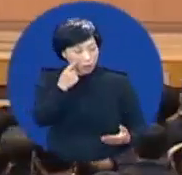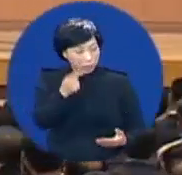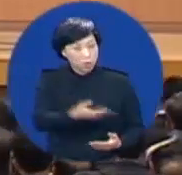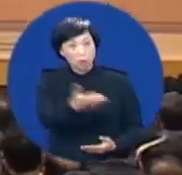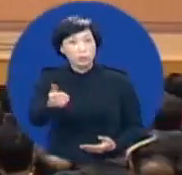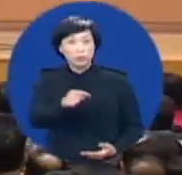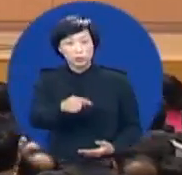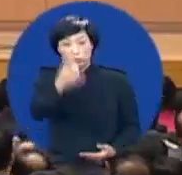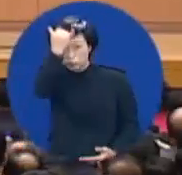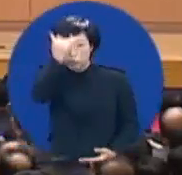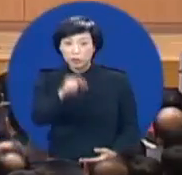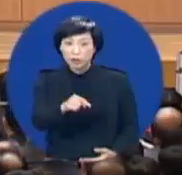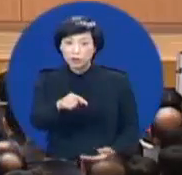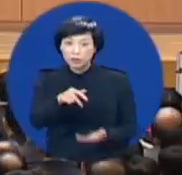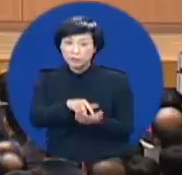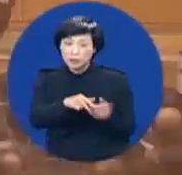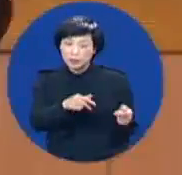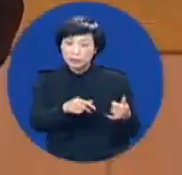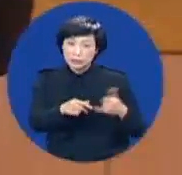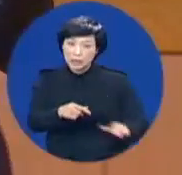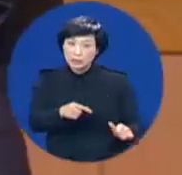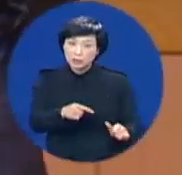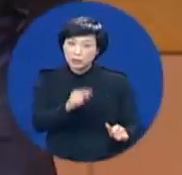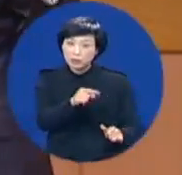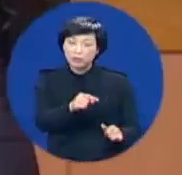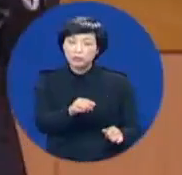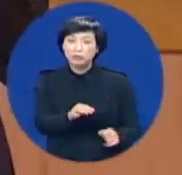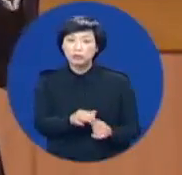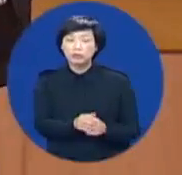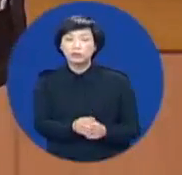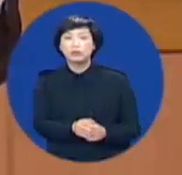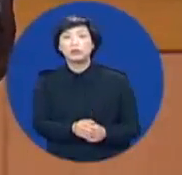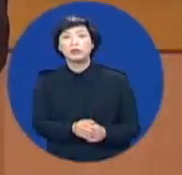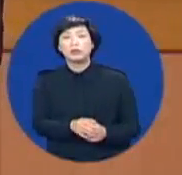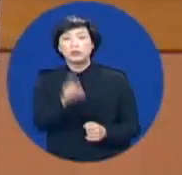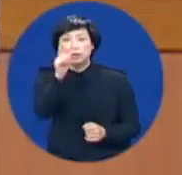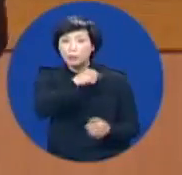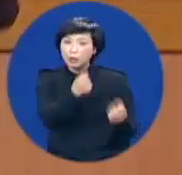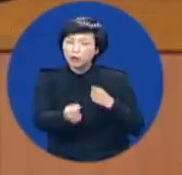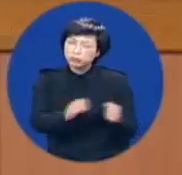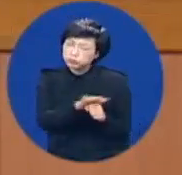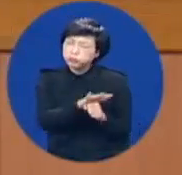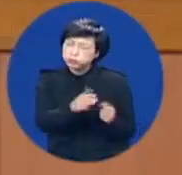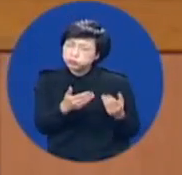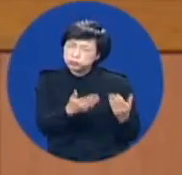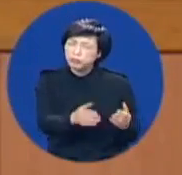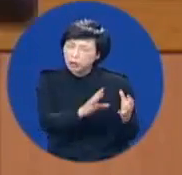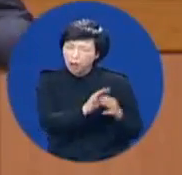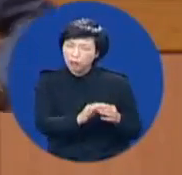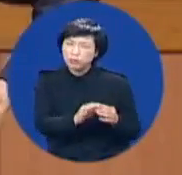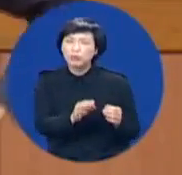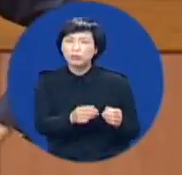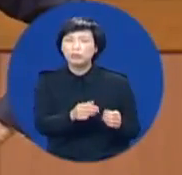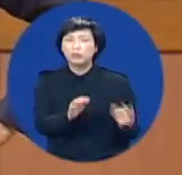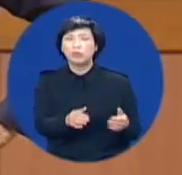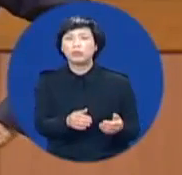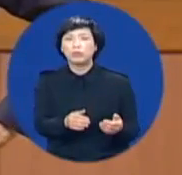윤리적으로 도덕적으로 자식을 못되게 사랑하는 분들이 많이 있어요. 내가 그 전에 말씀드린 바